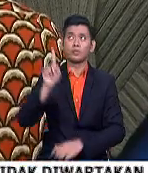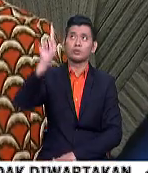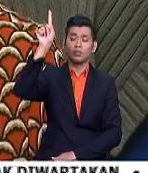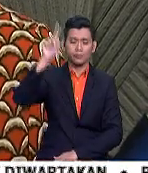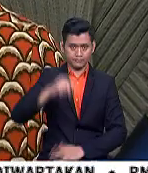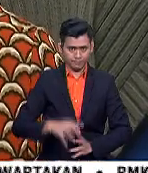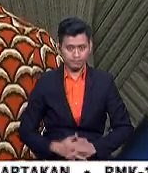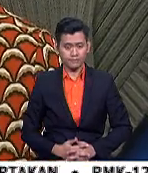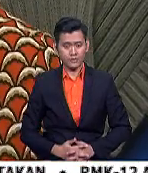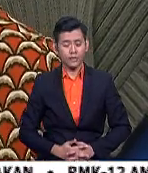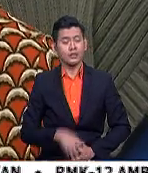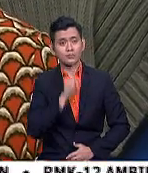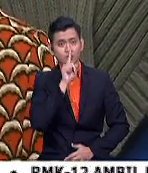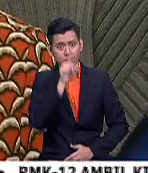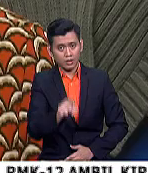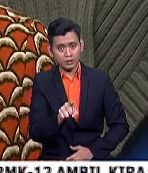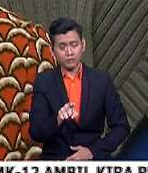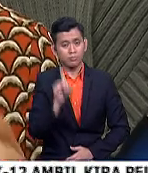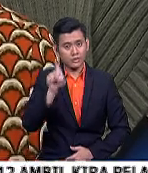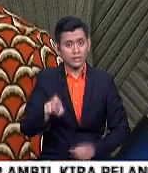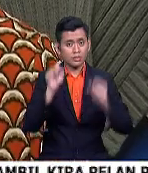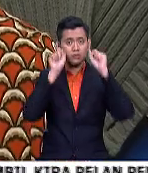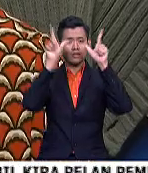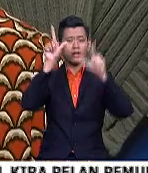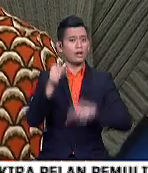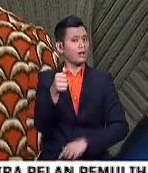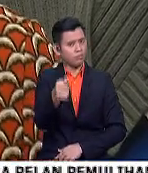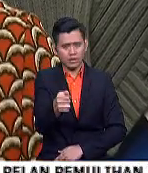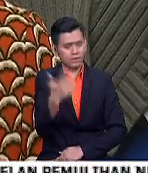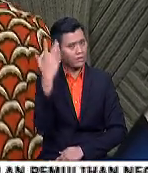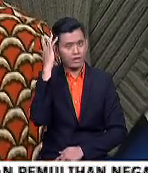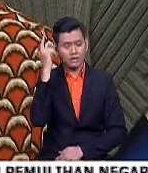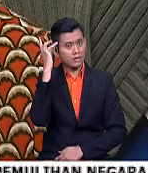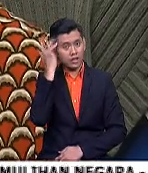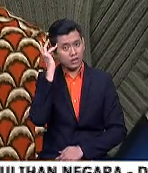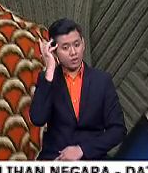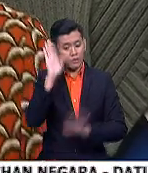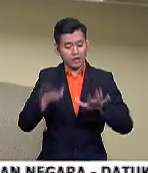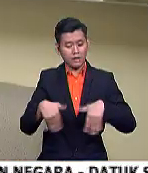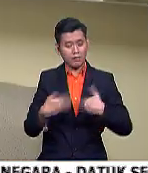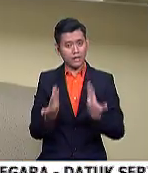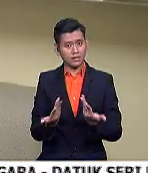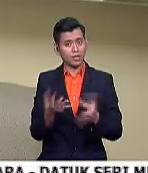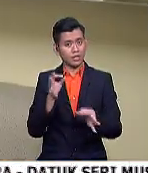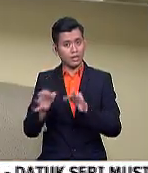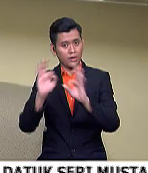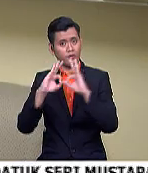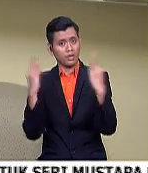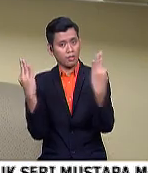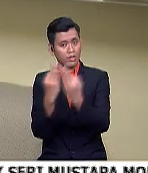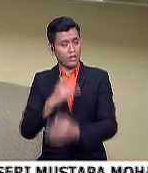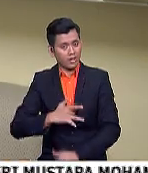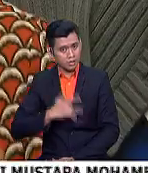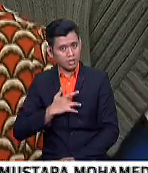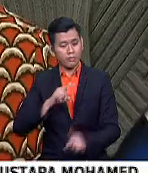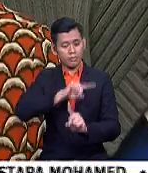Sepatutnya harus sedar sebab you tak rasa bila ahli keluarga you tak kena, tapi bila ahli keluarga you kena, bila you alami kematian ahli keluarga